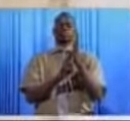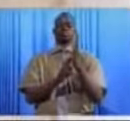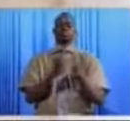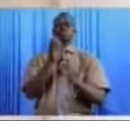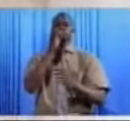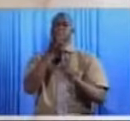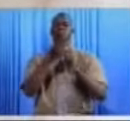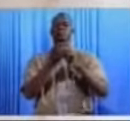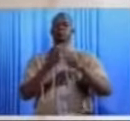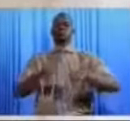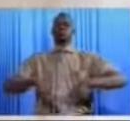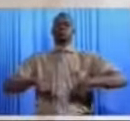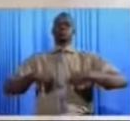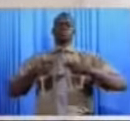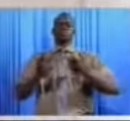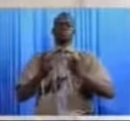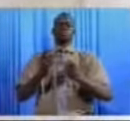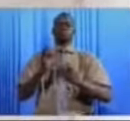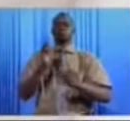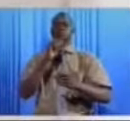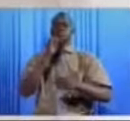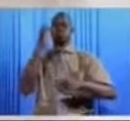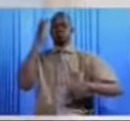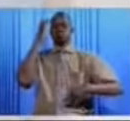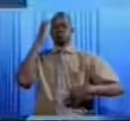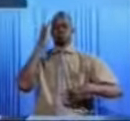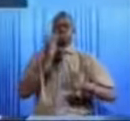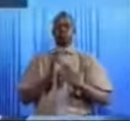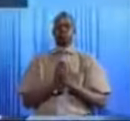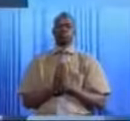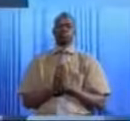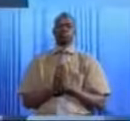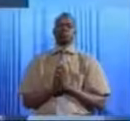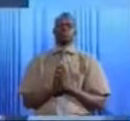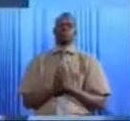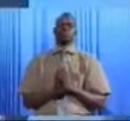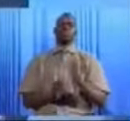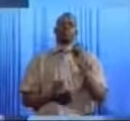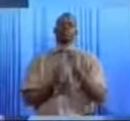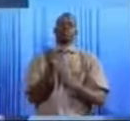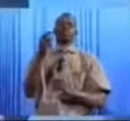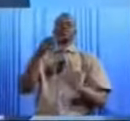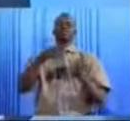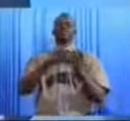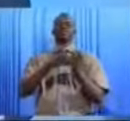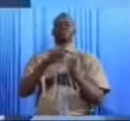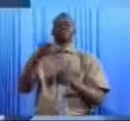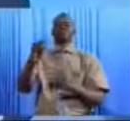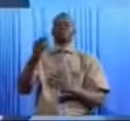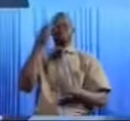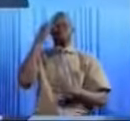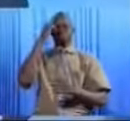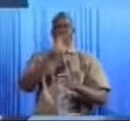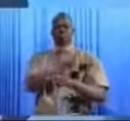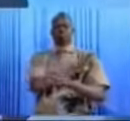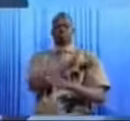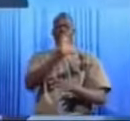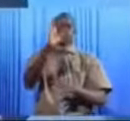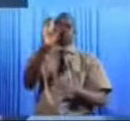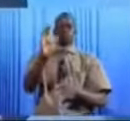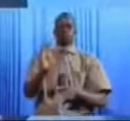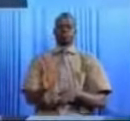soit pas source maladie plus 2 milliards de francs pour renforcer les capacités